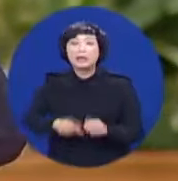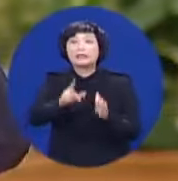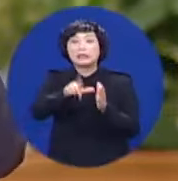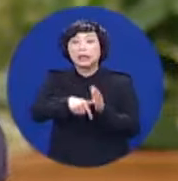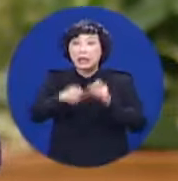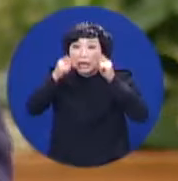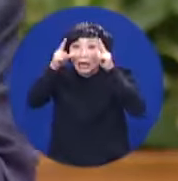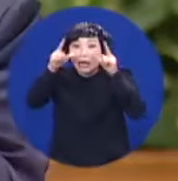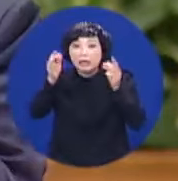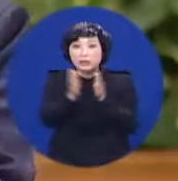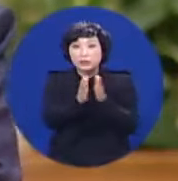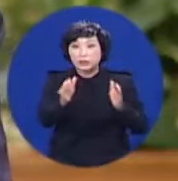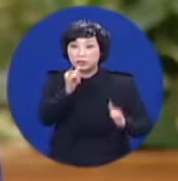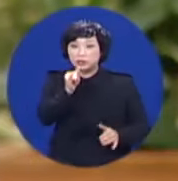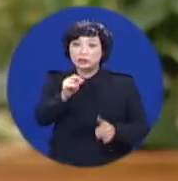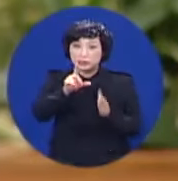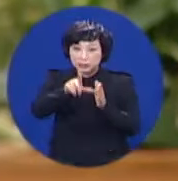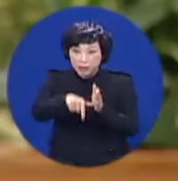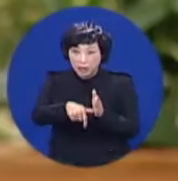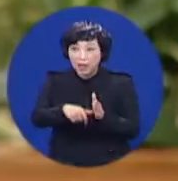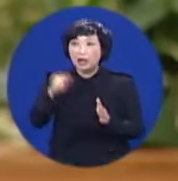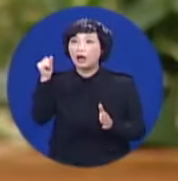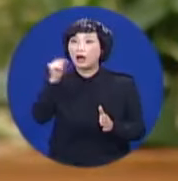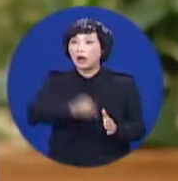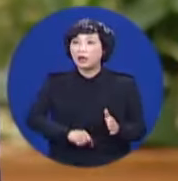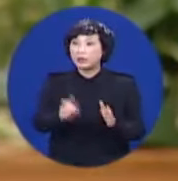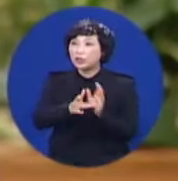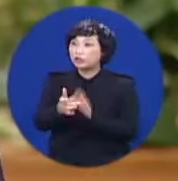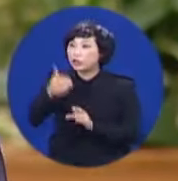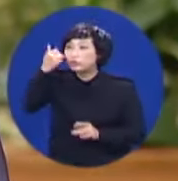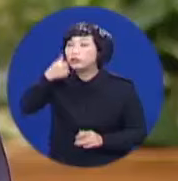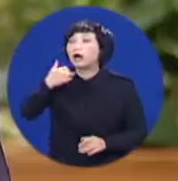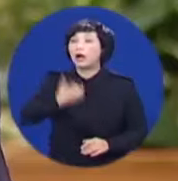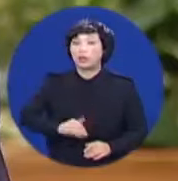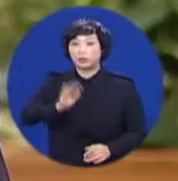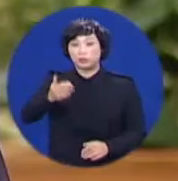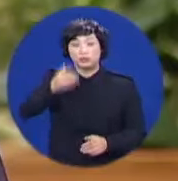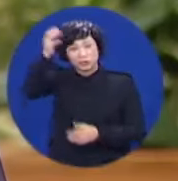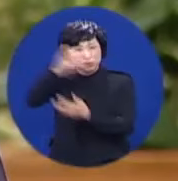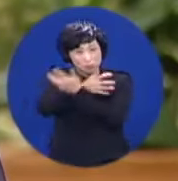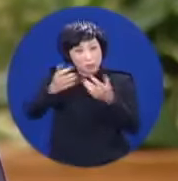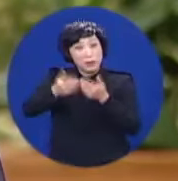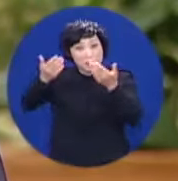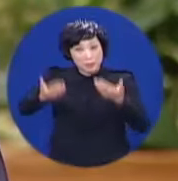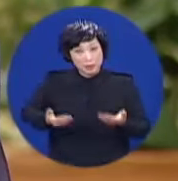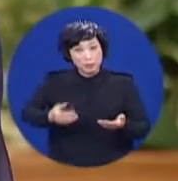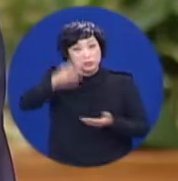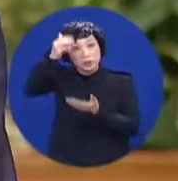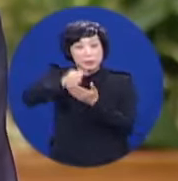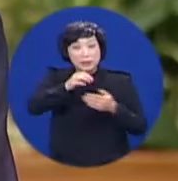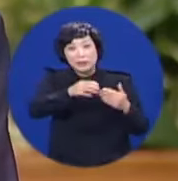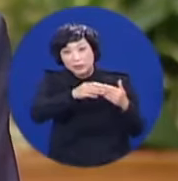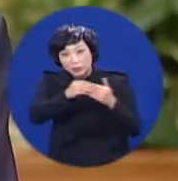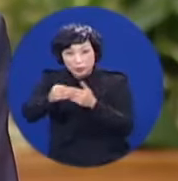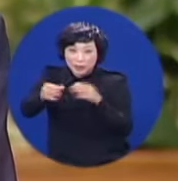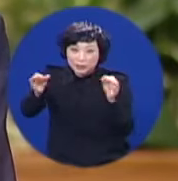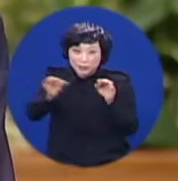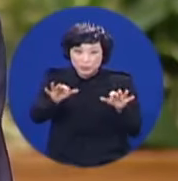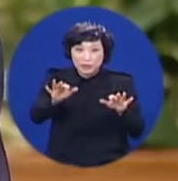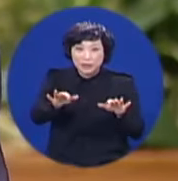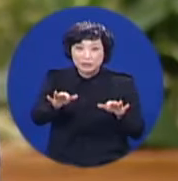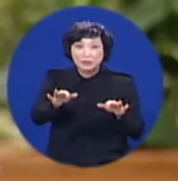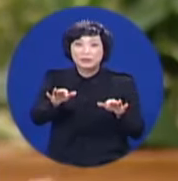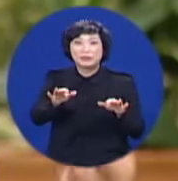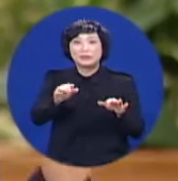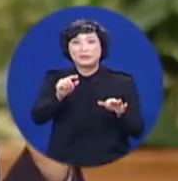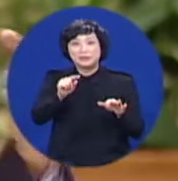그때서 깨닫게 되고 그때서 알게 되어 성령 충만히 받고 성령에 이끌리는 순간부터